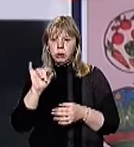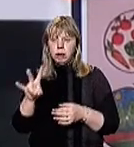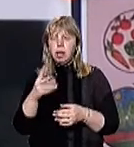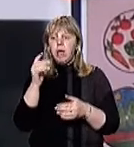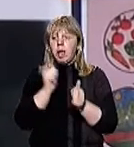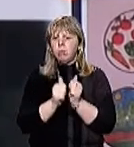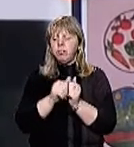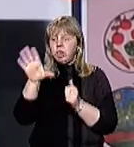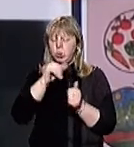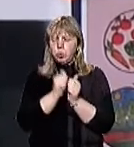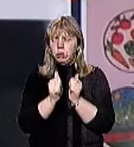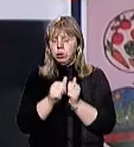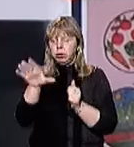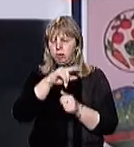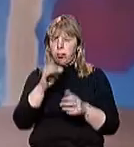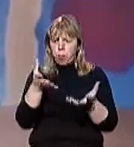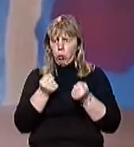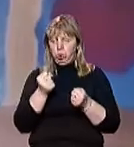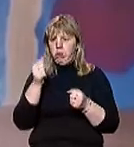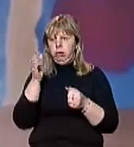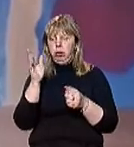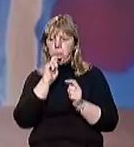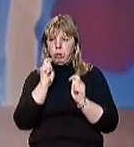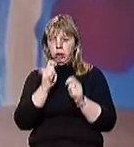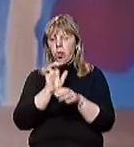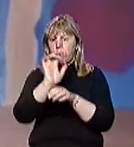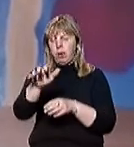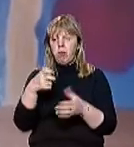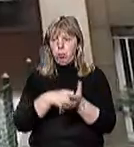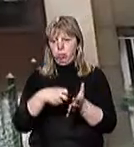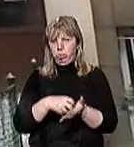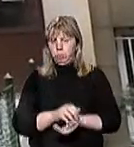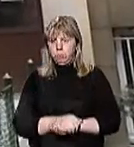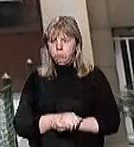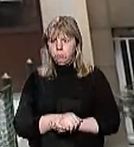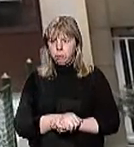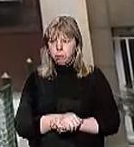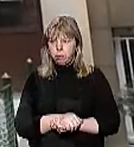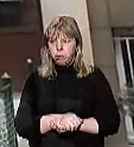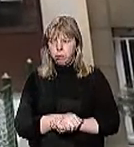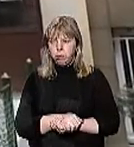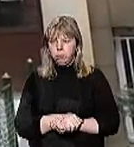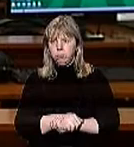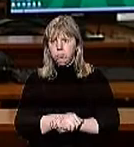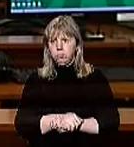усі учасники конкурсу отримують подарунки. Їх дітям відправлять поштою. Оксана Ушакова, Остап Попович. Новини на